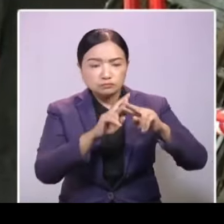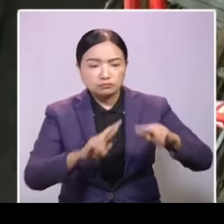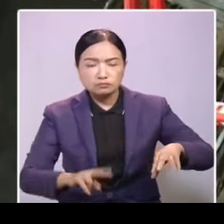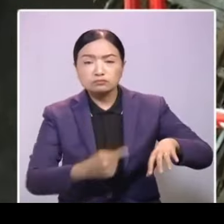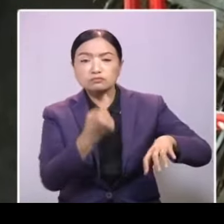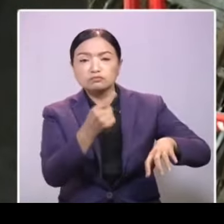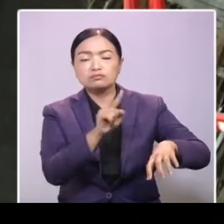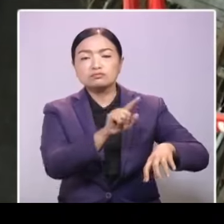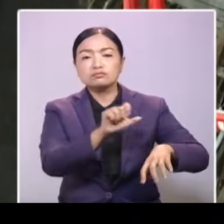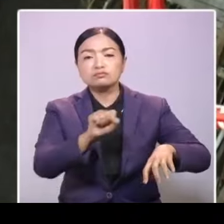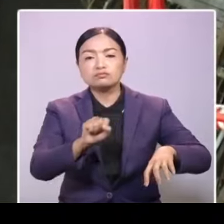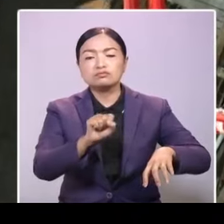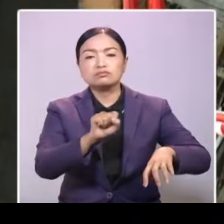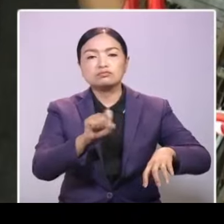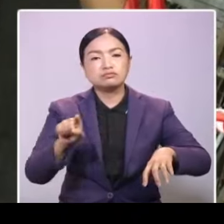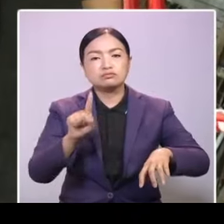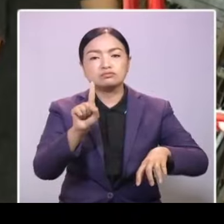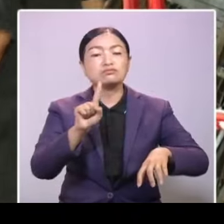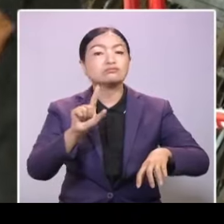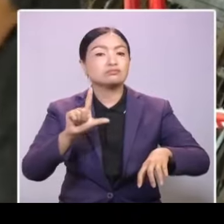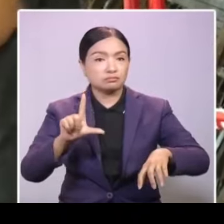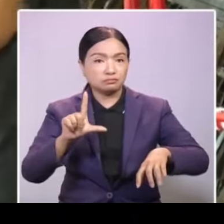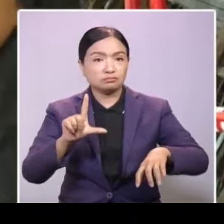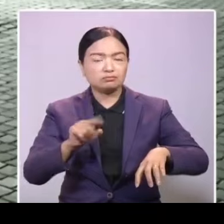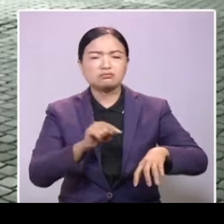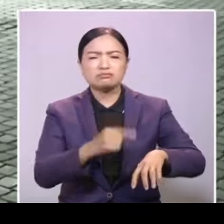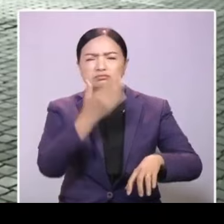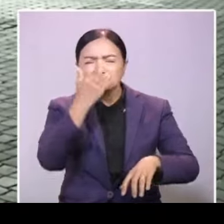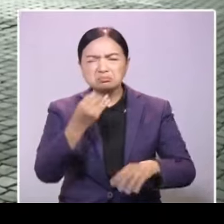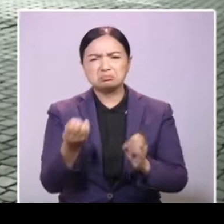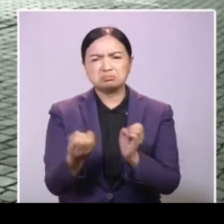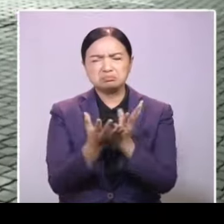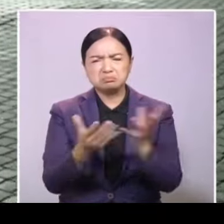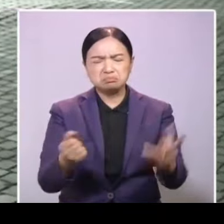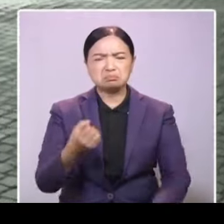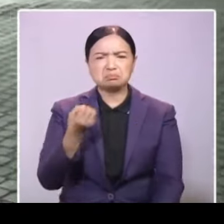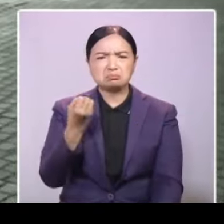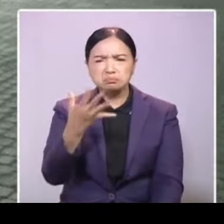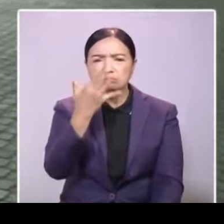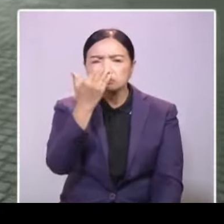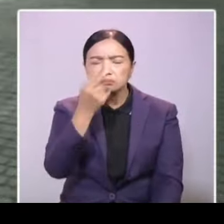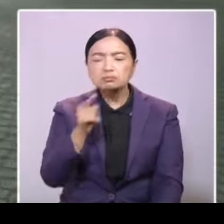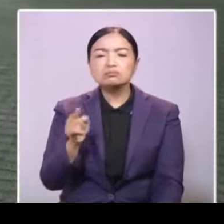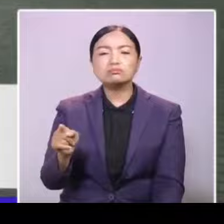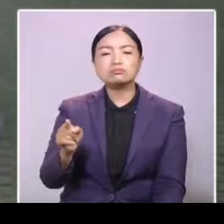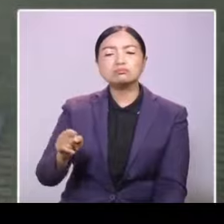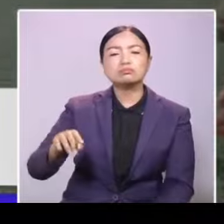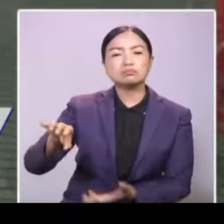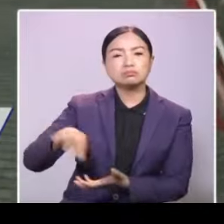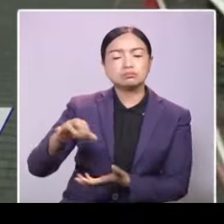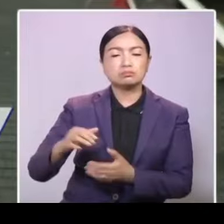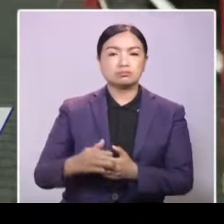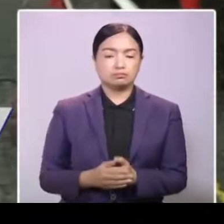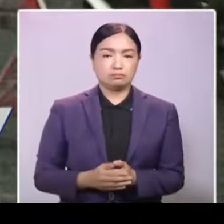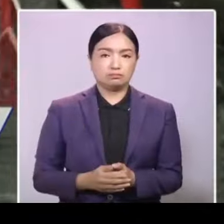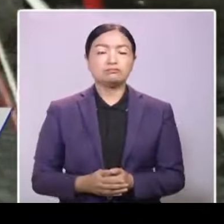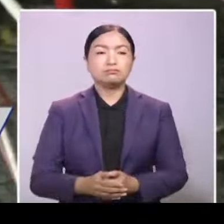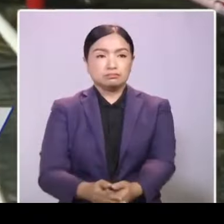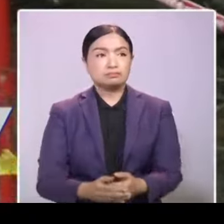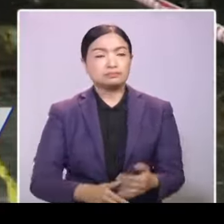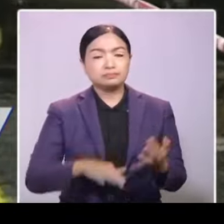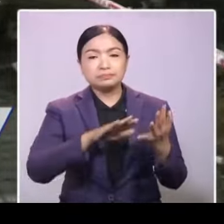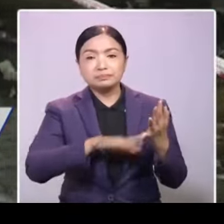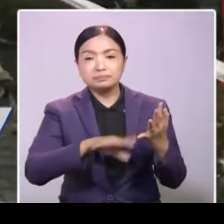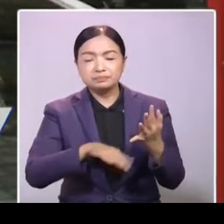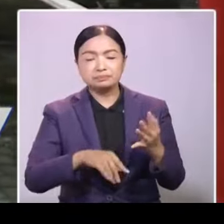มาณ 100,000 ถึง 1 ล้านบาทถามว่าทำไมความเสียหายเยอะขนาดนั้นเพราะว่าผู้ค้าบอกว่าในช่วงสิ้นเดือนนี้ก็มี